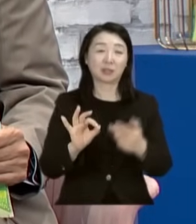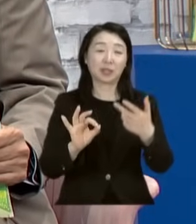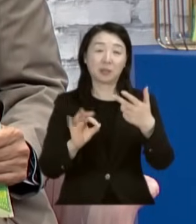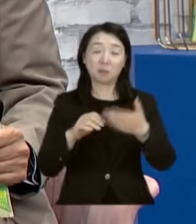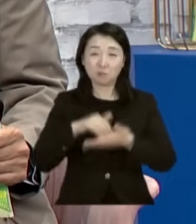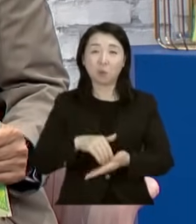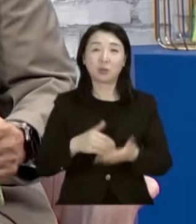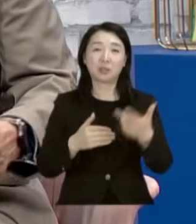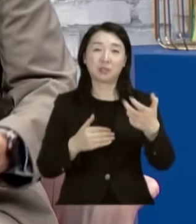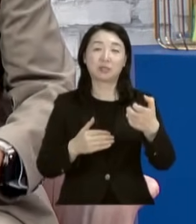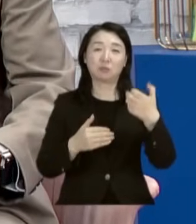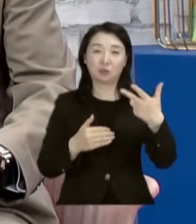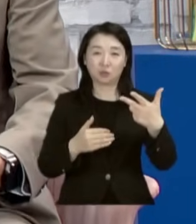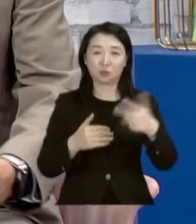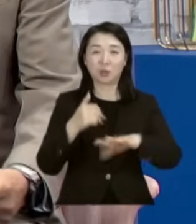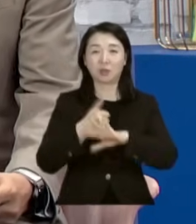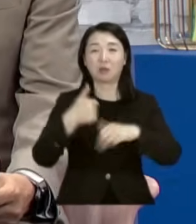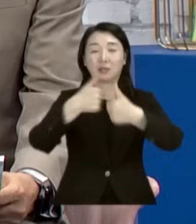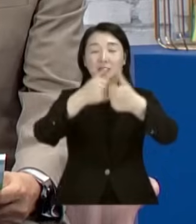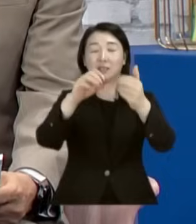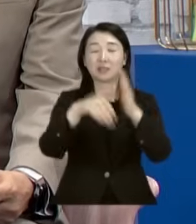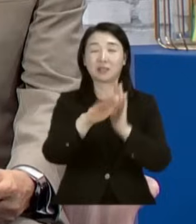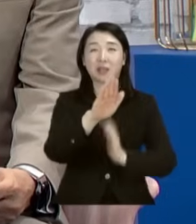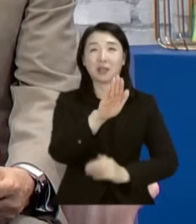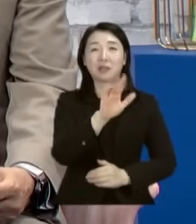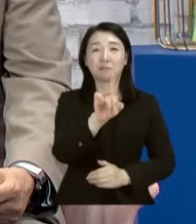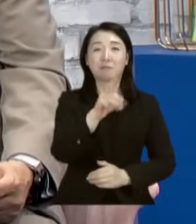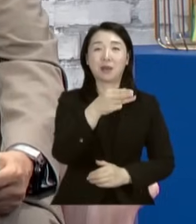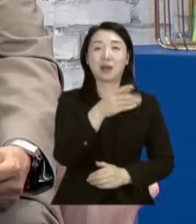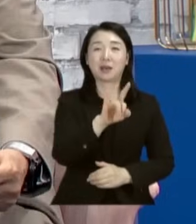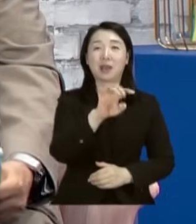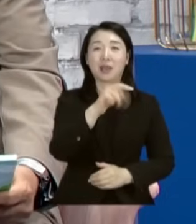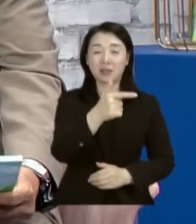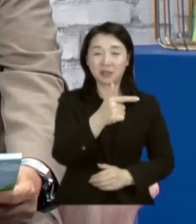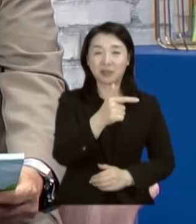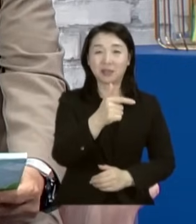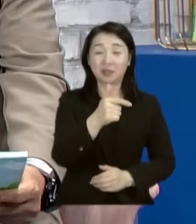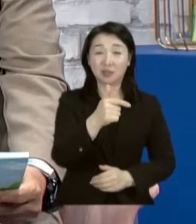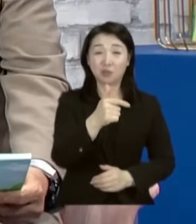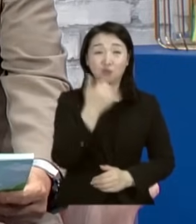77kg 급 결승전에서 바레인의 압둘라